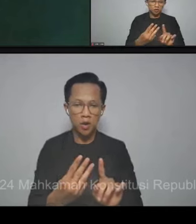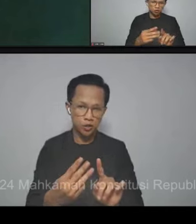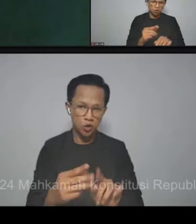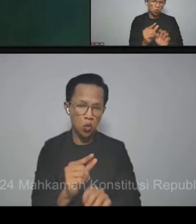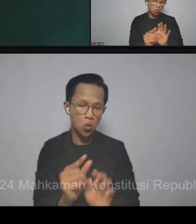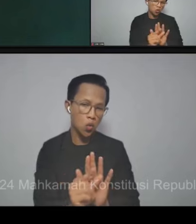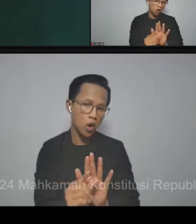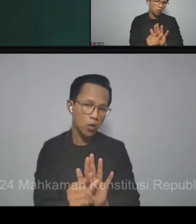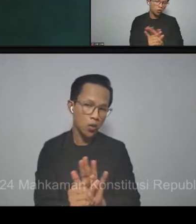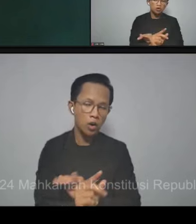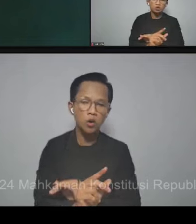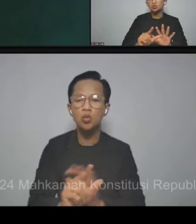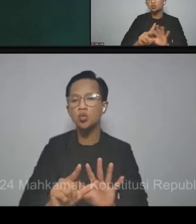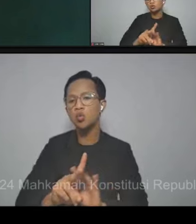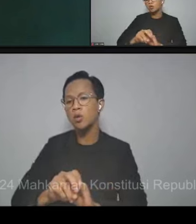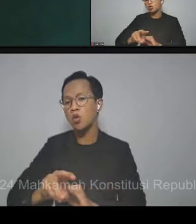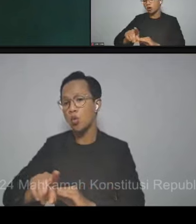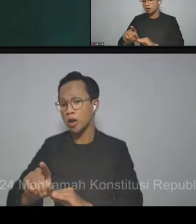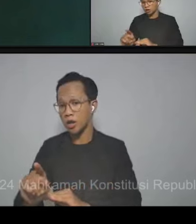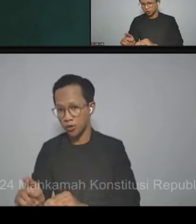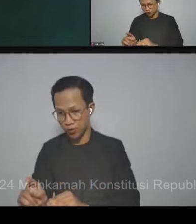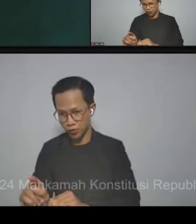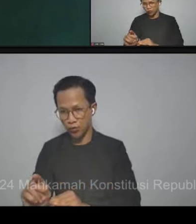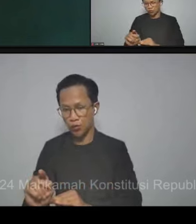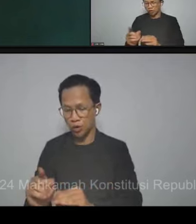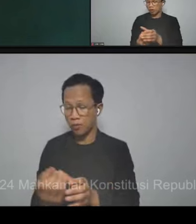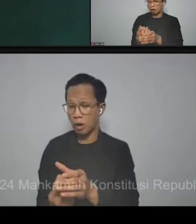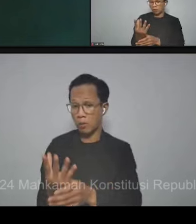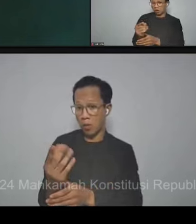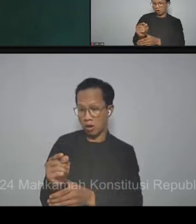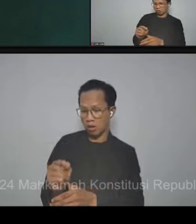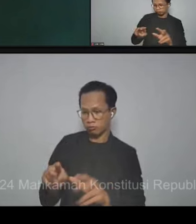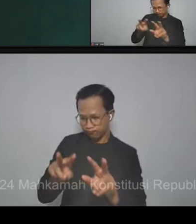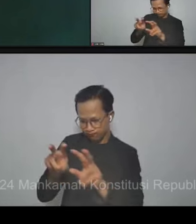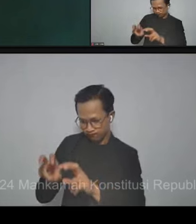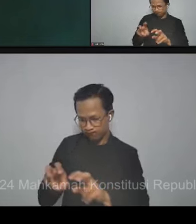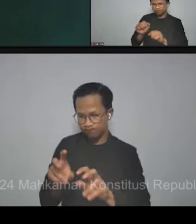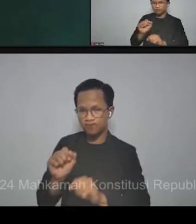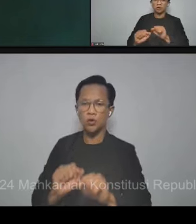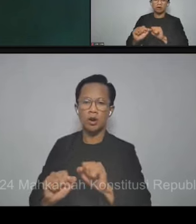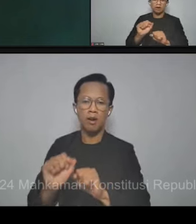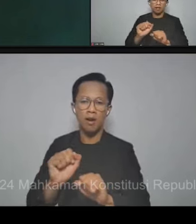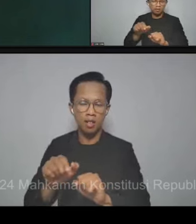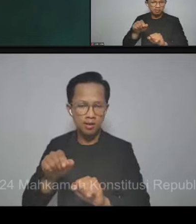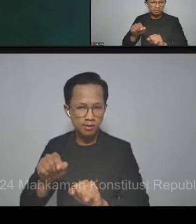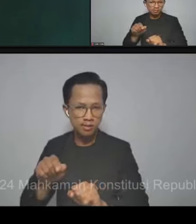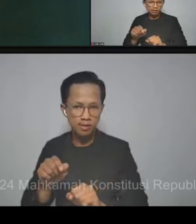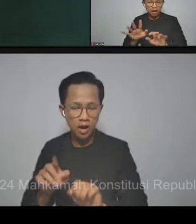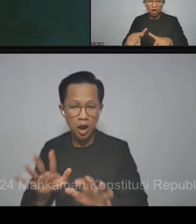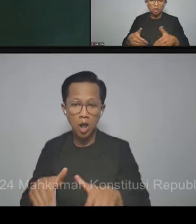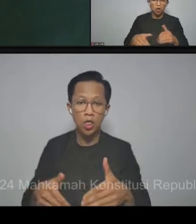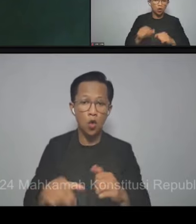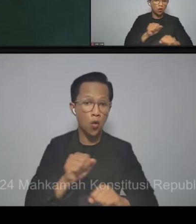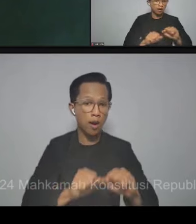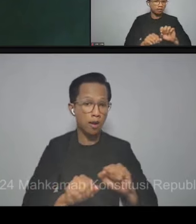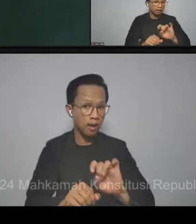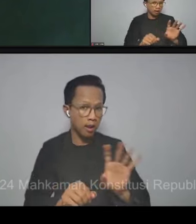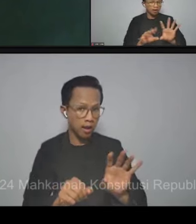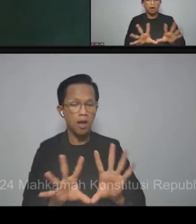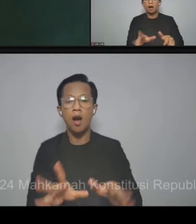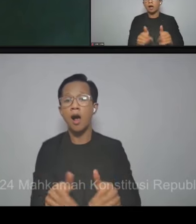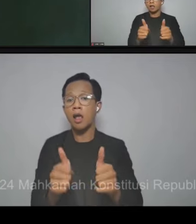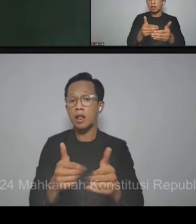pengaduan diterima oleh direktor Jal pajak akan dikembangkan dan dianalisis melalui kegiatan intelijen dan atau kegiatan lain yang hasilnya dapat ditindaklanjuti dengan